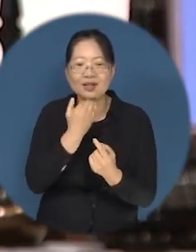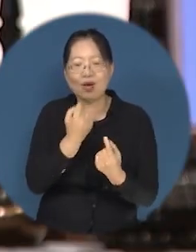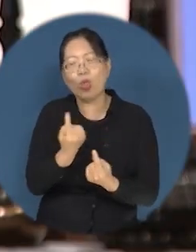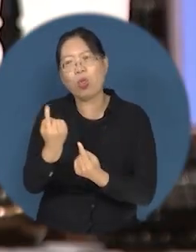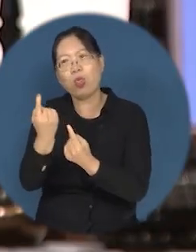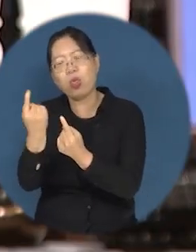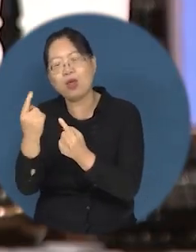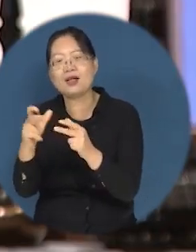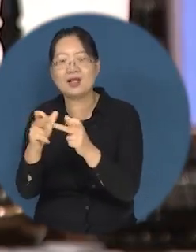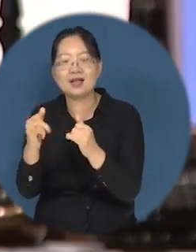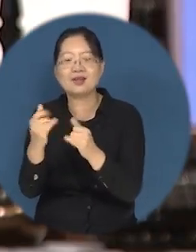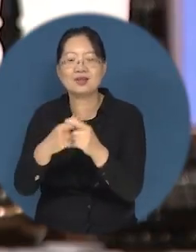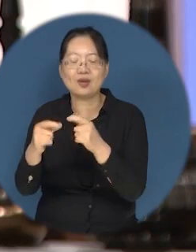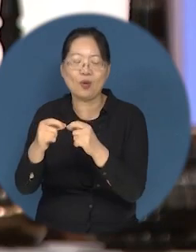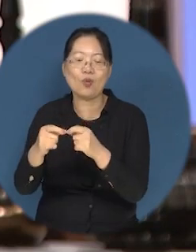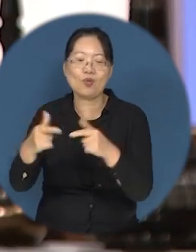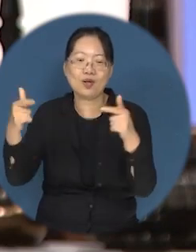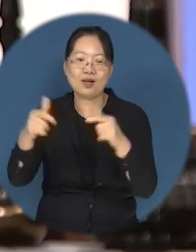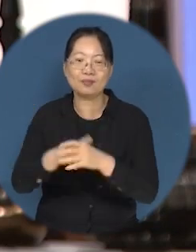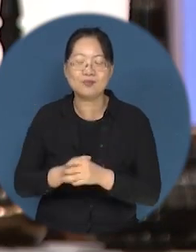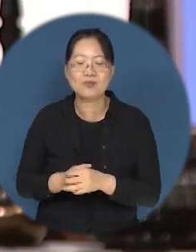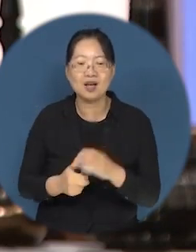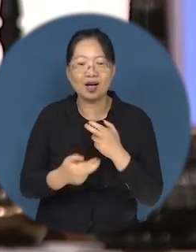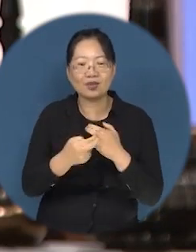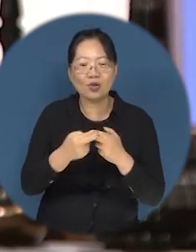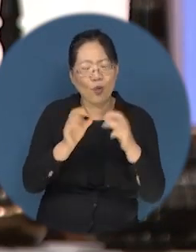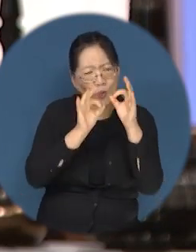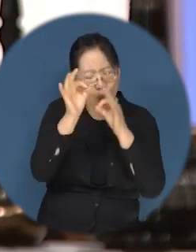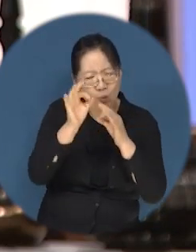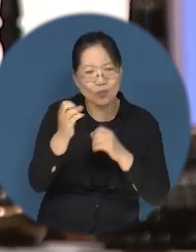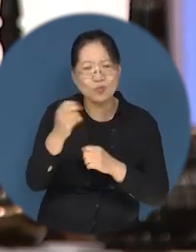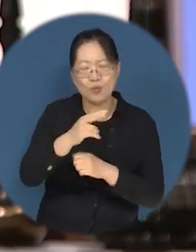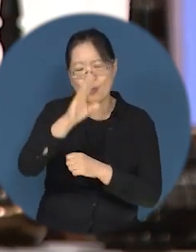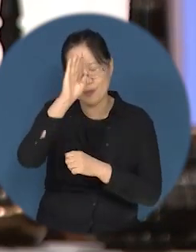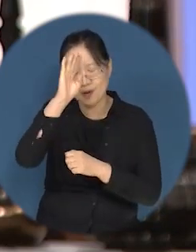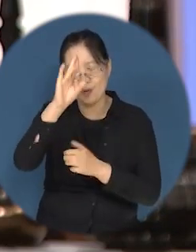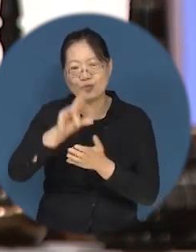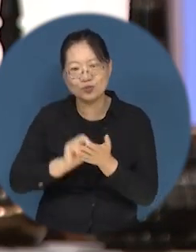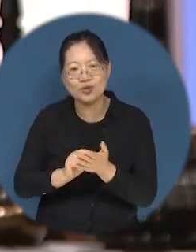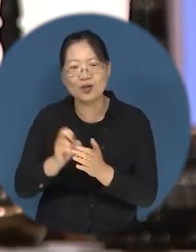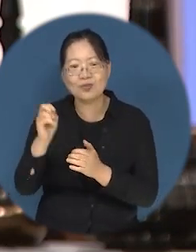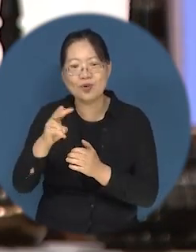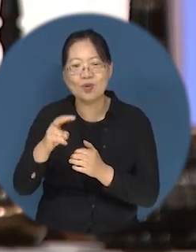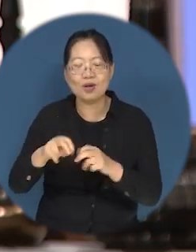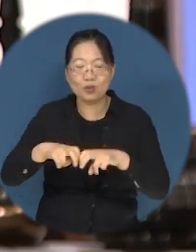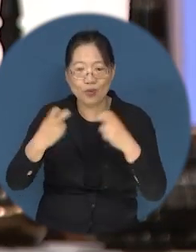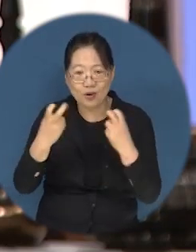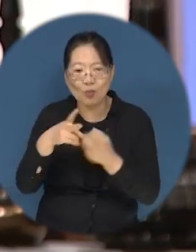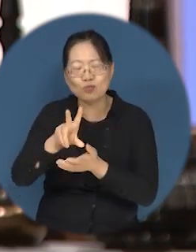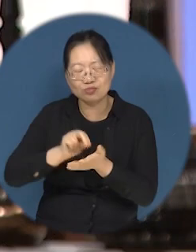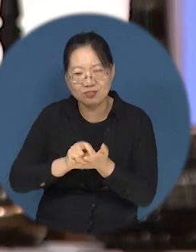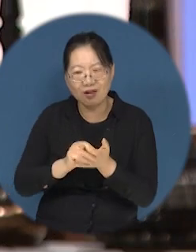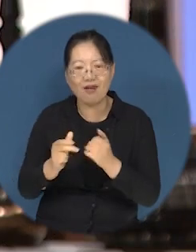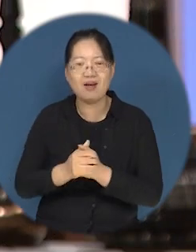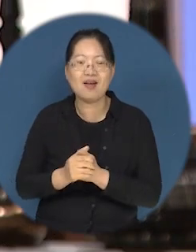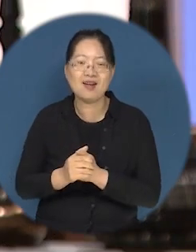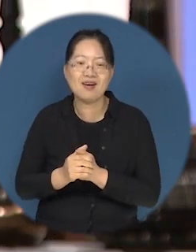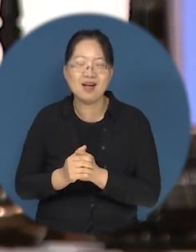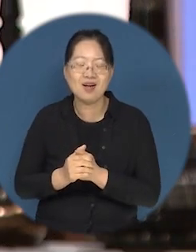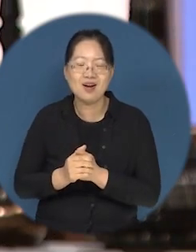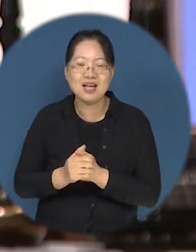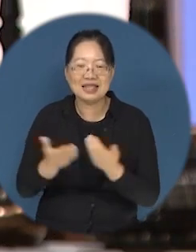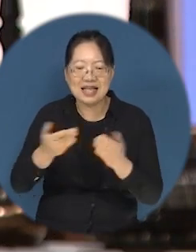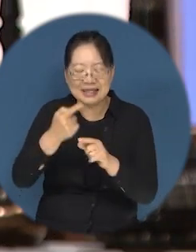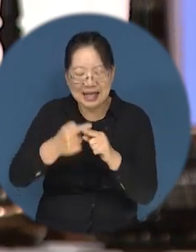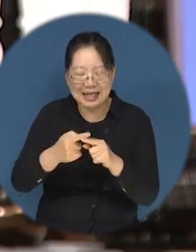장애가 많은 거죠. 아무래도 예. 뭐 의료 어떤 문제 이렇게 병이 난다든지 예, 예, 아니면 뭐 교통사고가 난다든지 예. 뭐